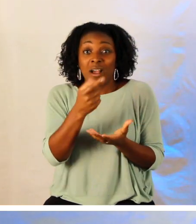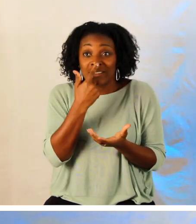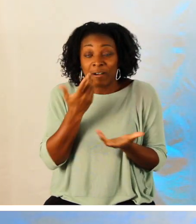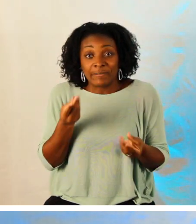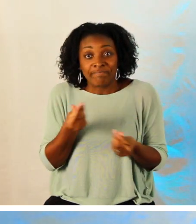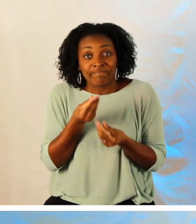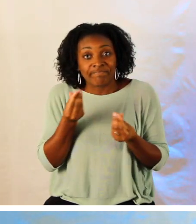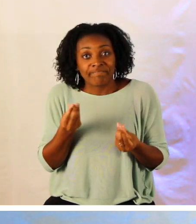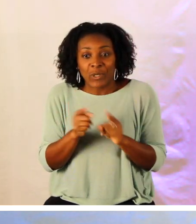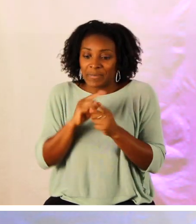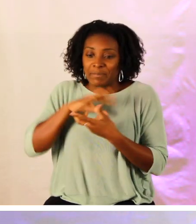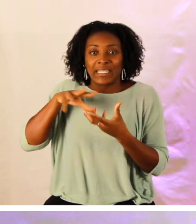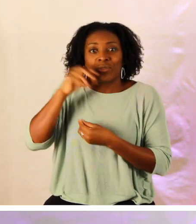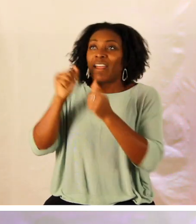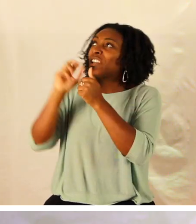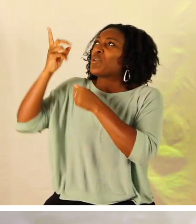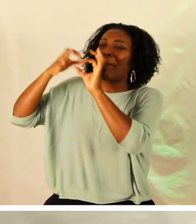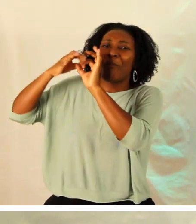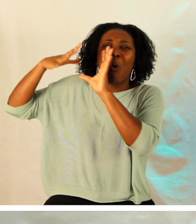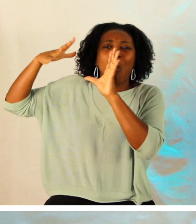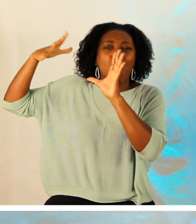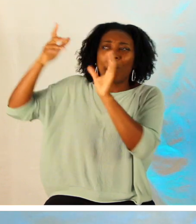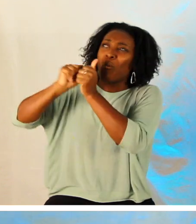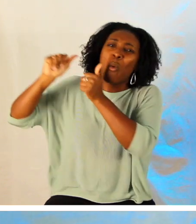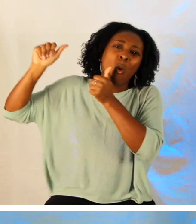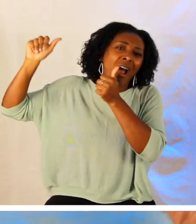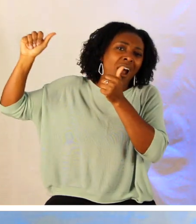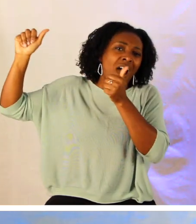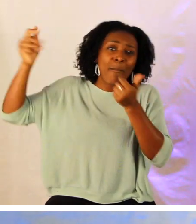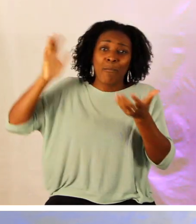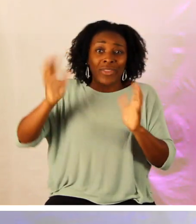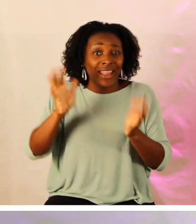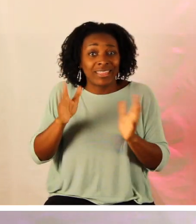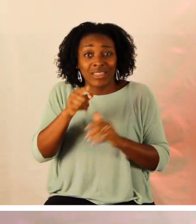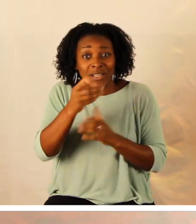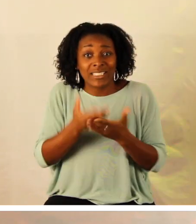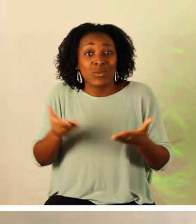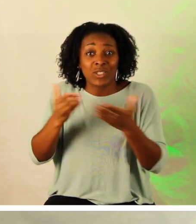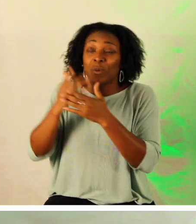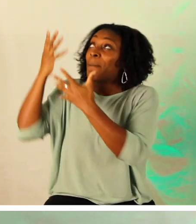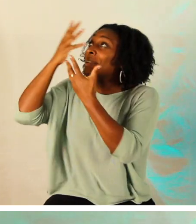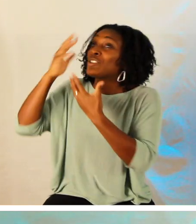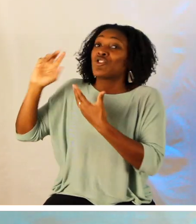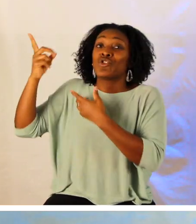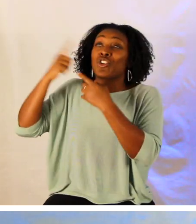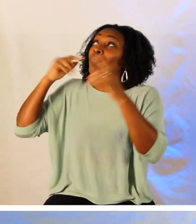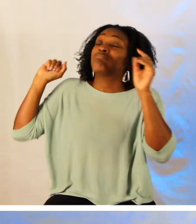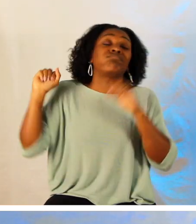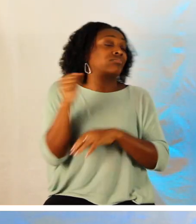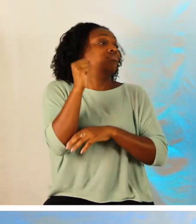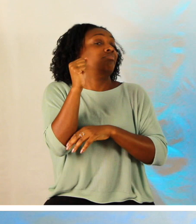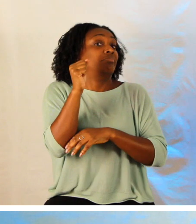de l'ordre du spirituel avec Dieu, et que tu t'es peut-être déconnecté même de la présence de Dieu pendant quelque